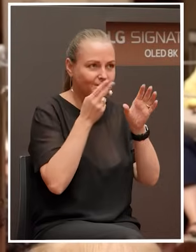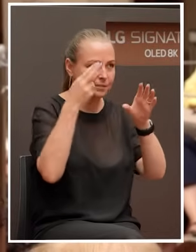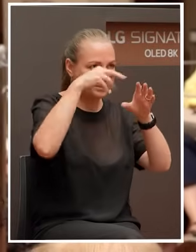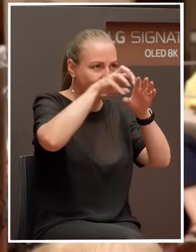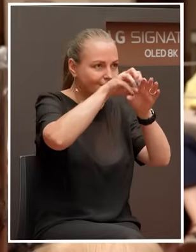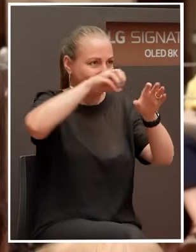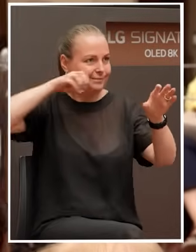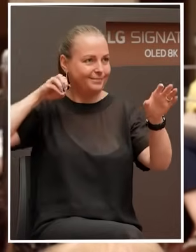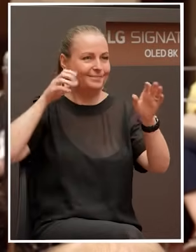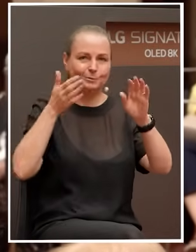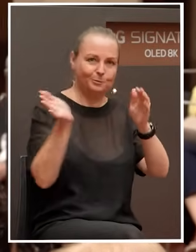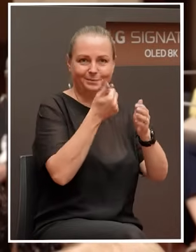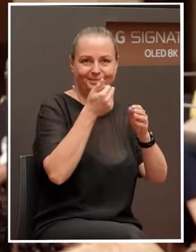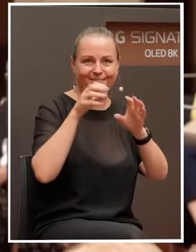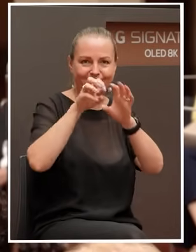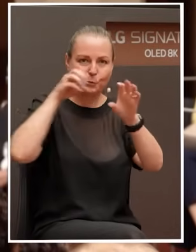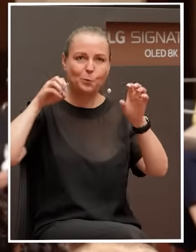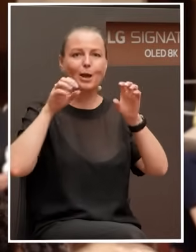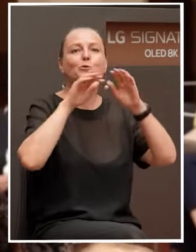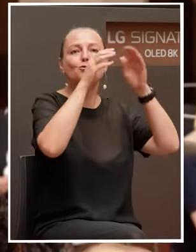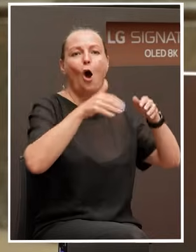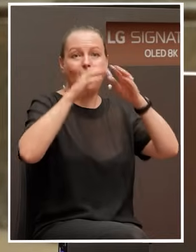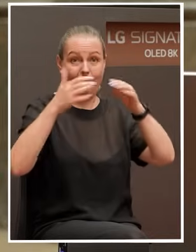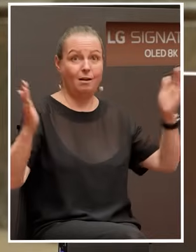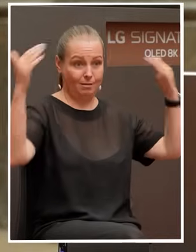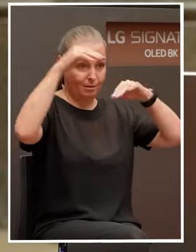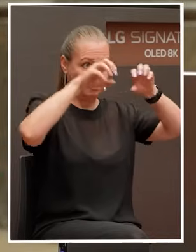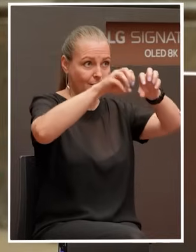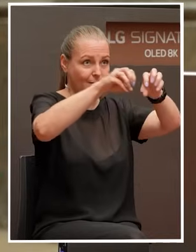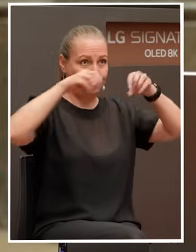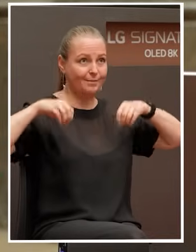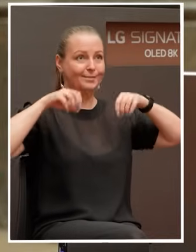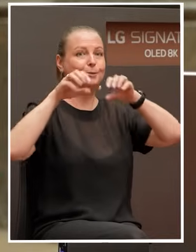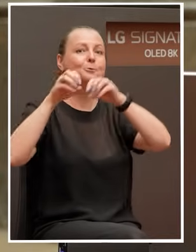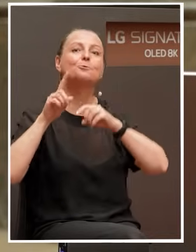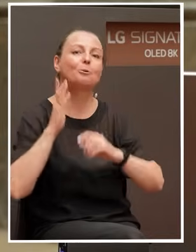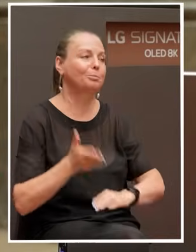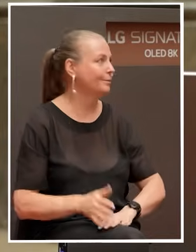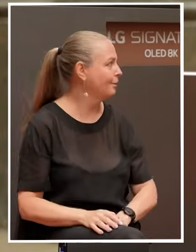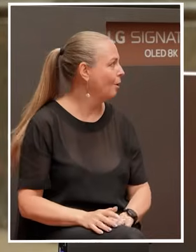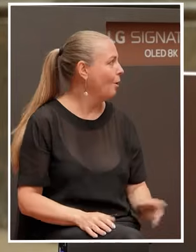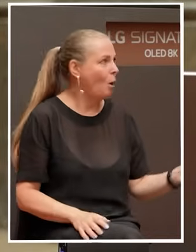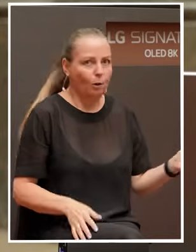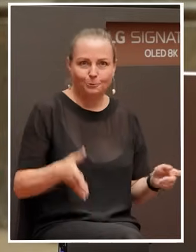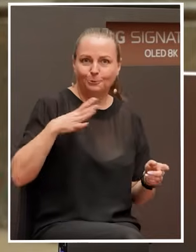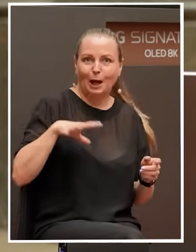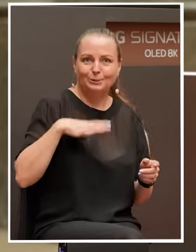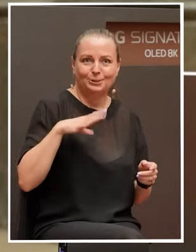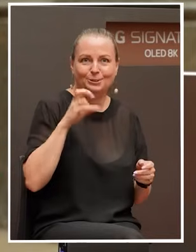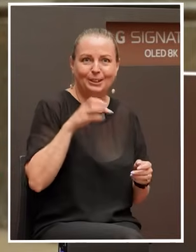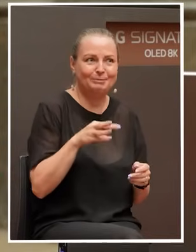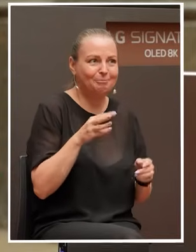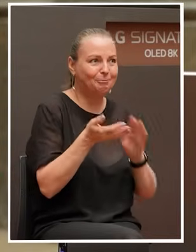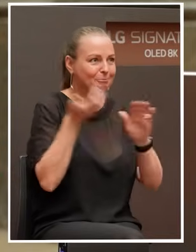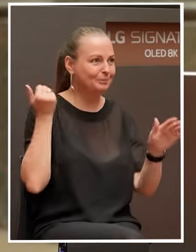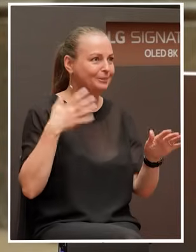Понимаете, да? То есть вот взять просто их убрать. Какова ваша точка зрения? Ну, а зачем их убирать? Ну, если вот он